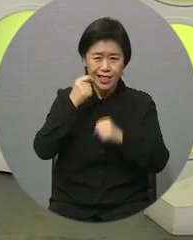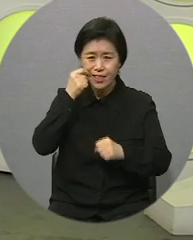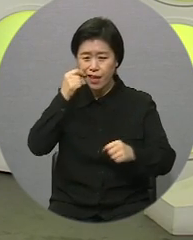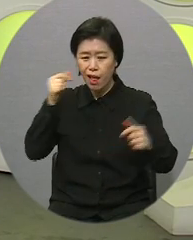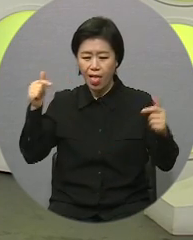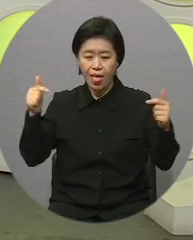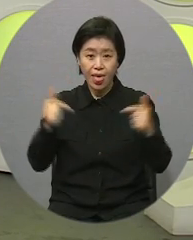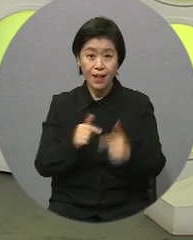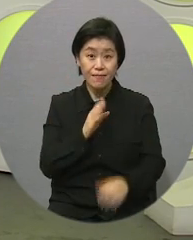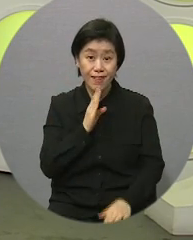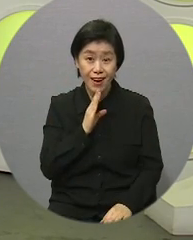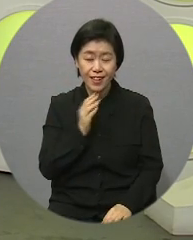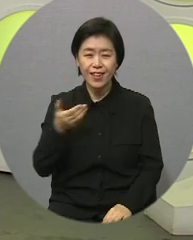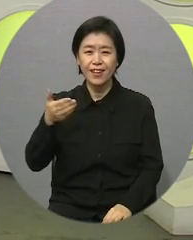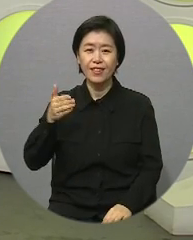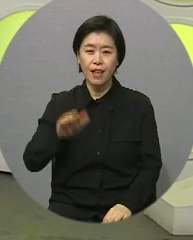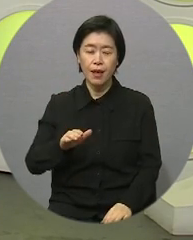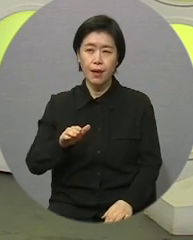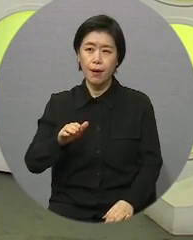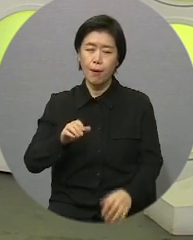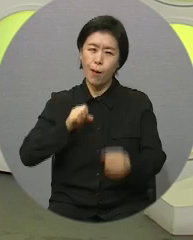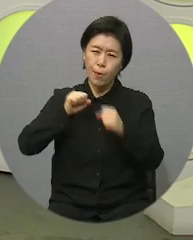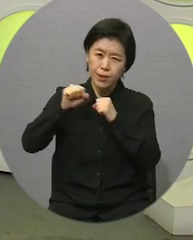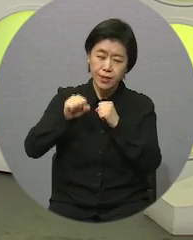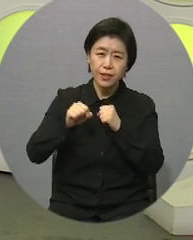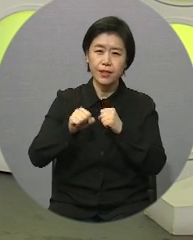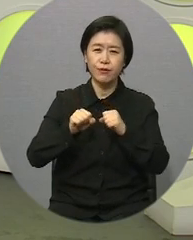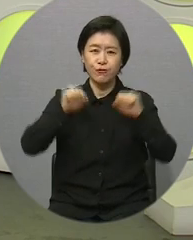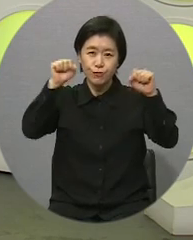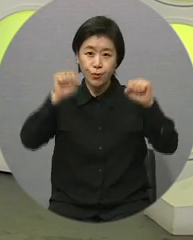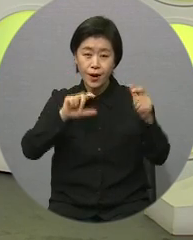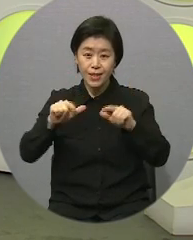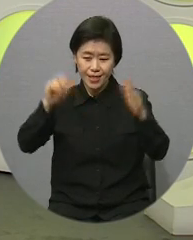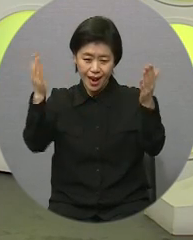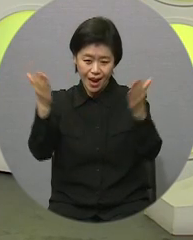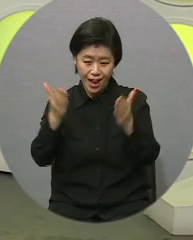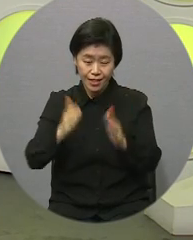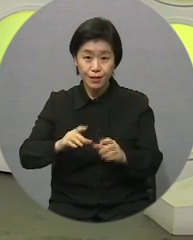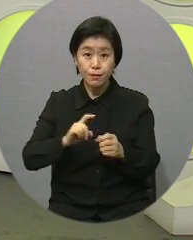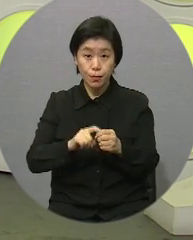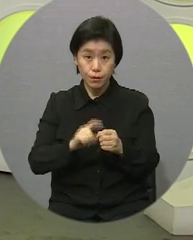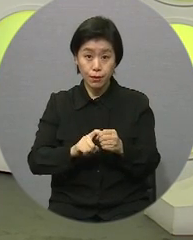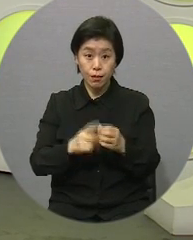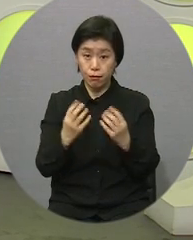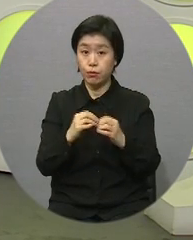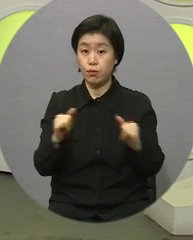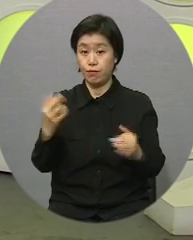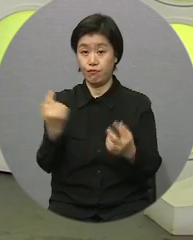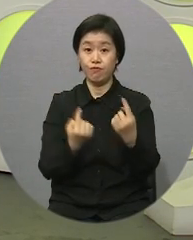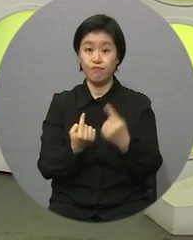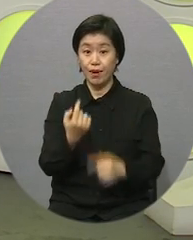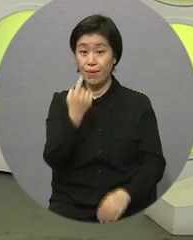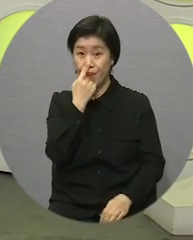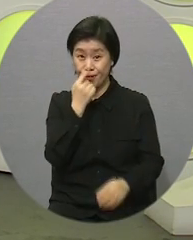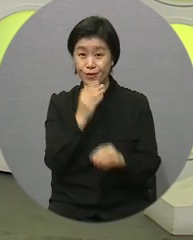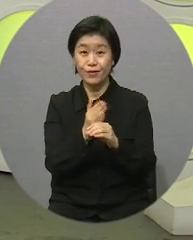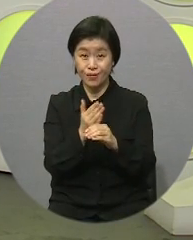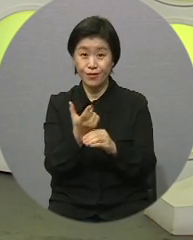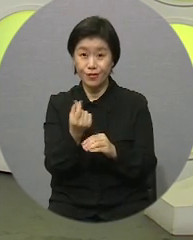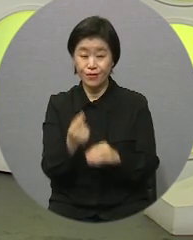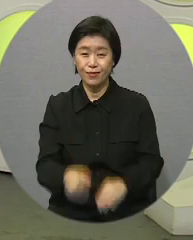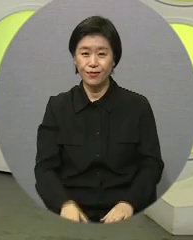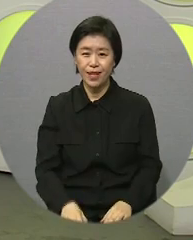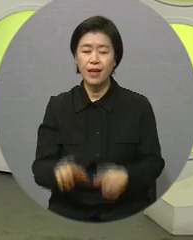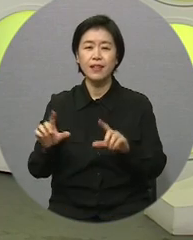복싱 다이어트하고 이제 그 많이 많은 분들이 아주 그 복싱을